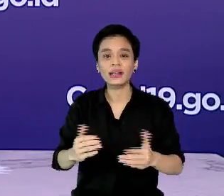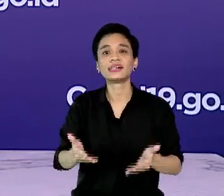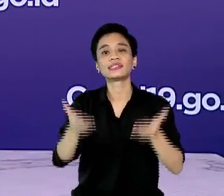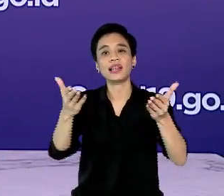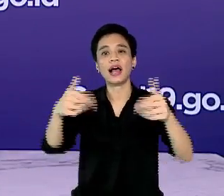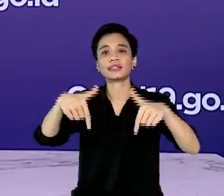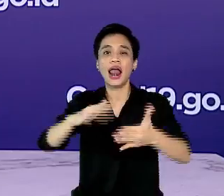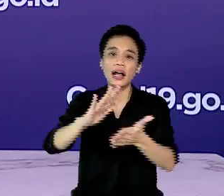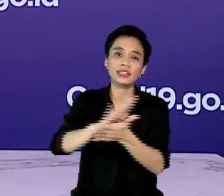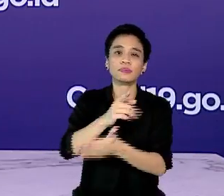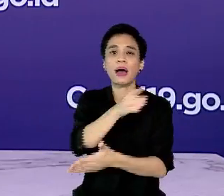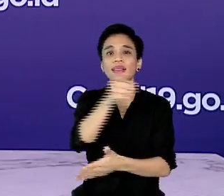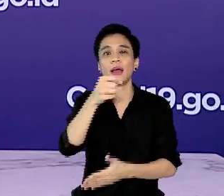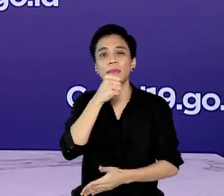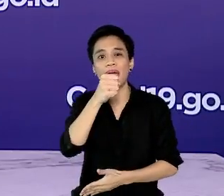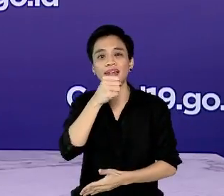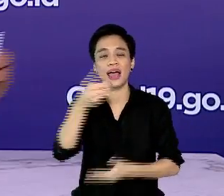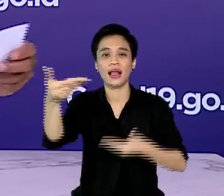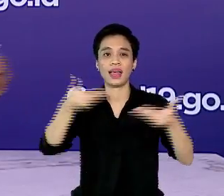kasih.